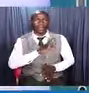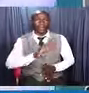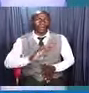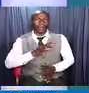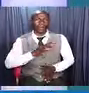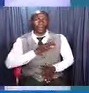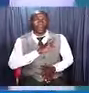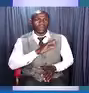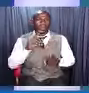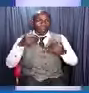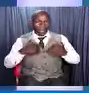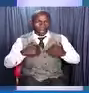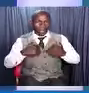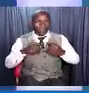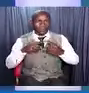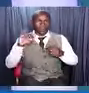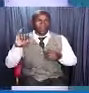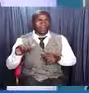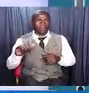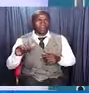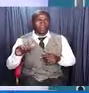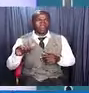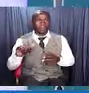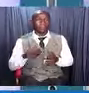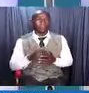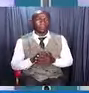yenu yapate kukaa. And the fruits to remain.